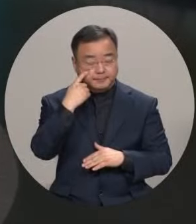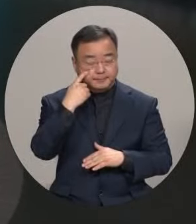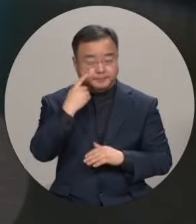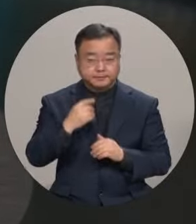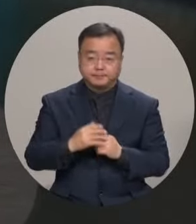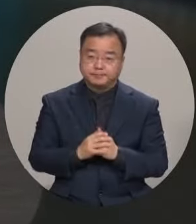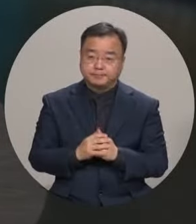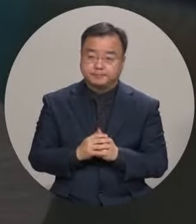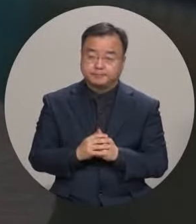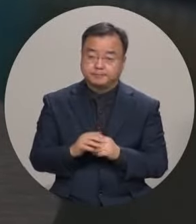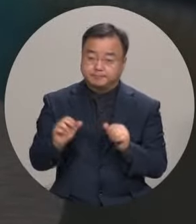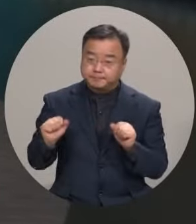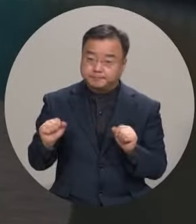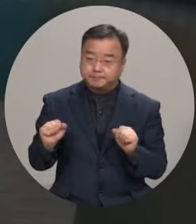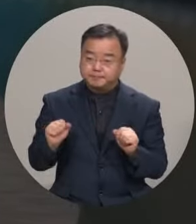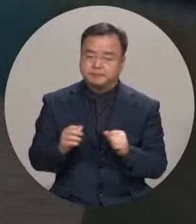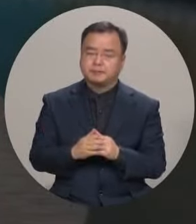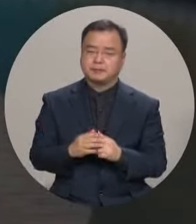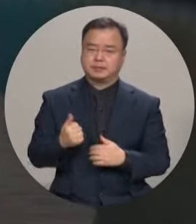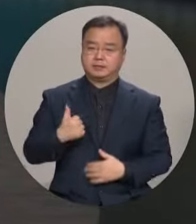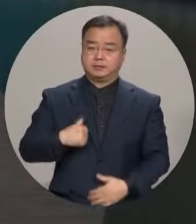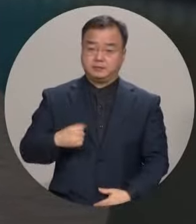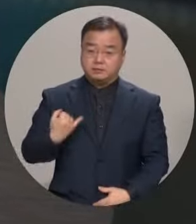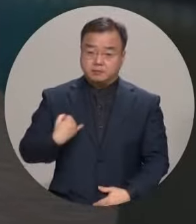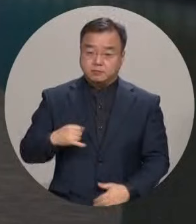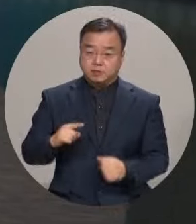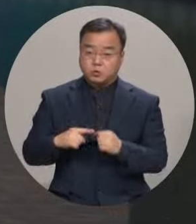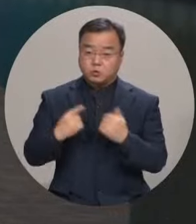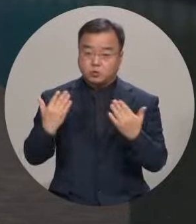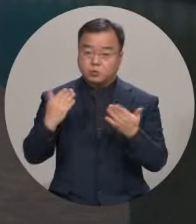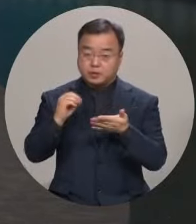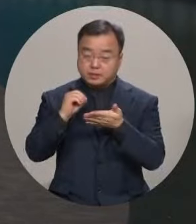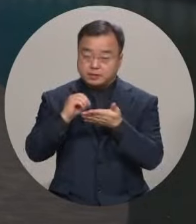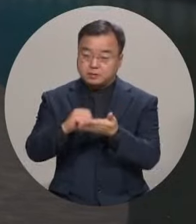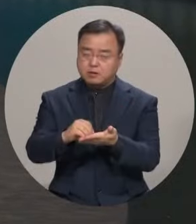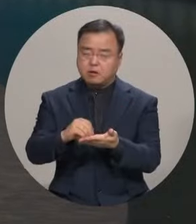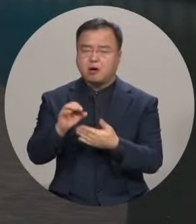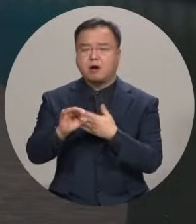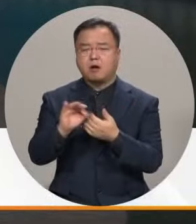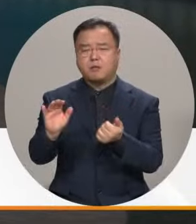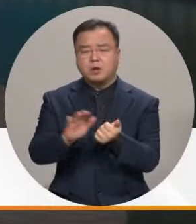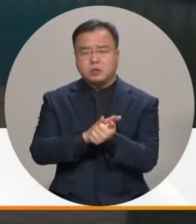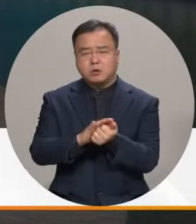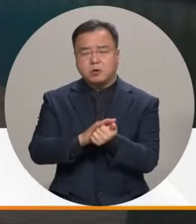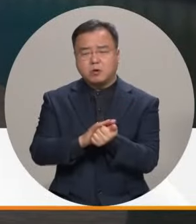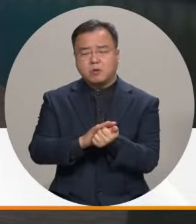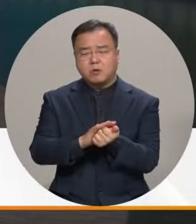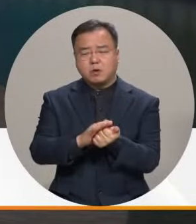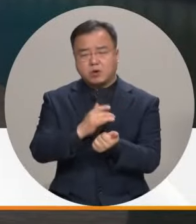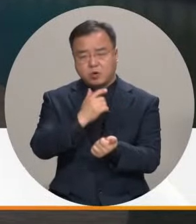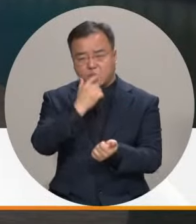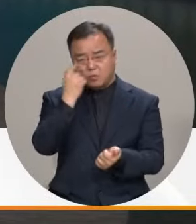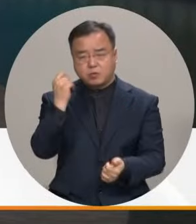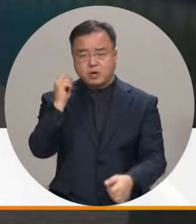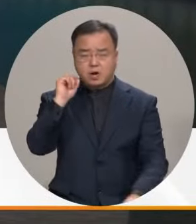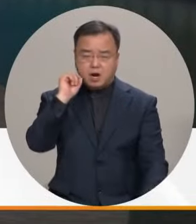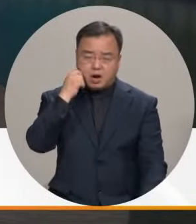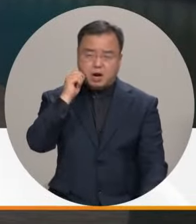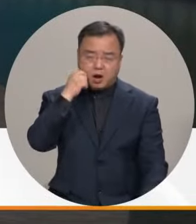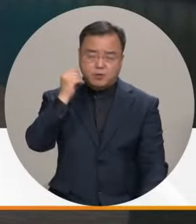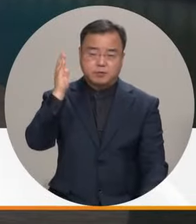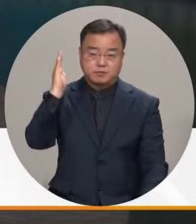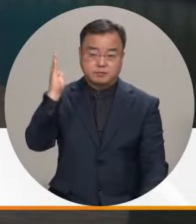안녕하세요네이 자녀가 초등학교 들어가면 이른바이 돌봄 절벽 호소하는 부모들이 많습니다 어떤 점이